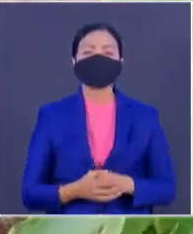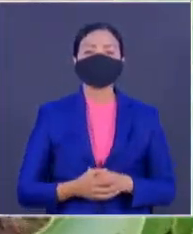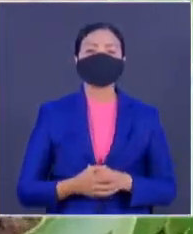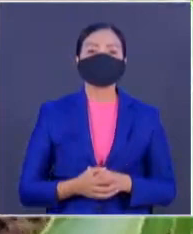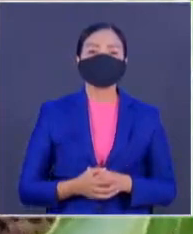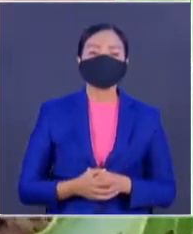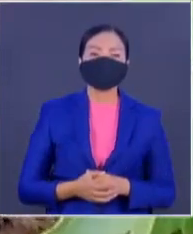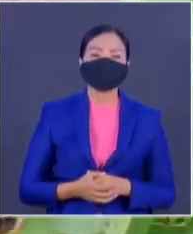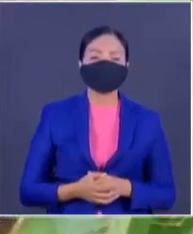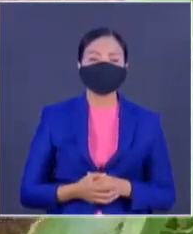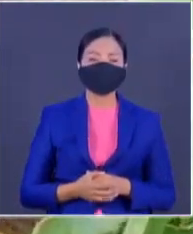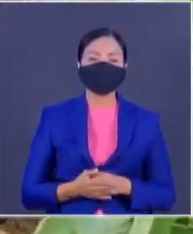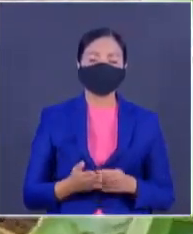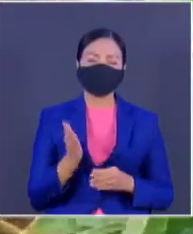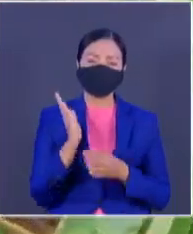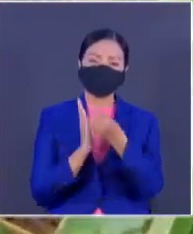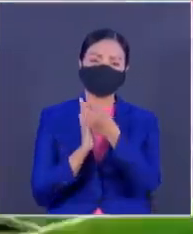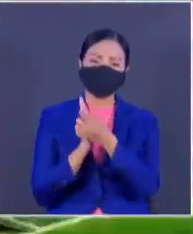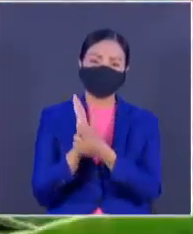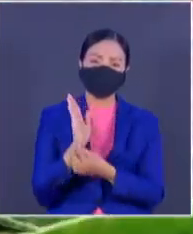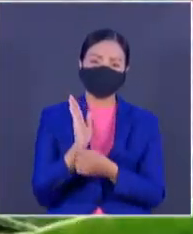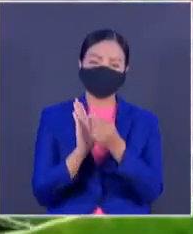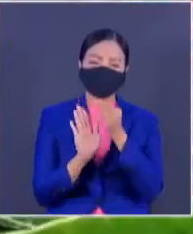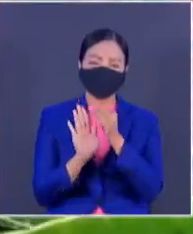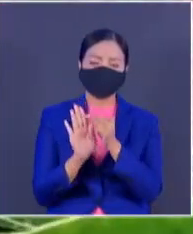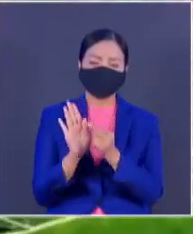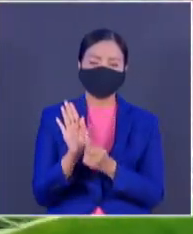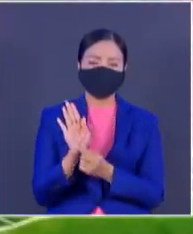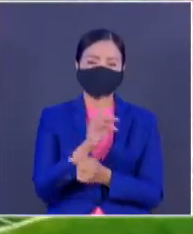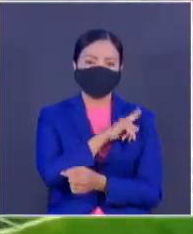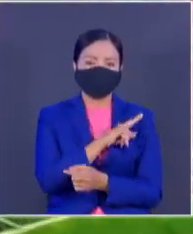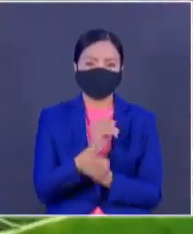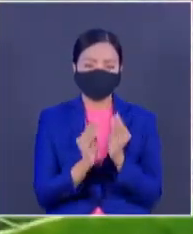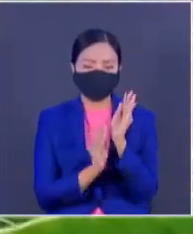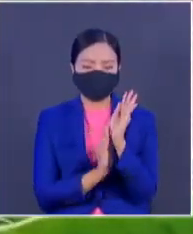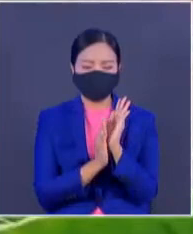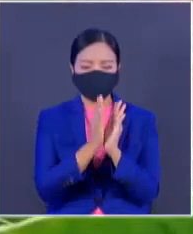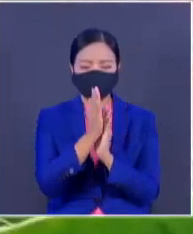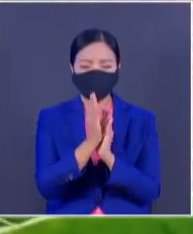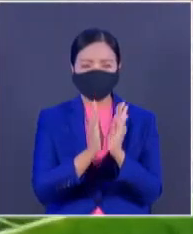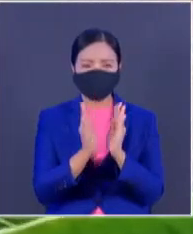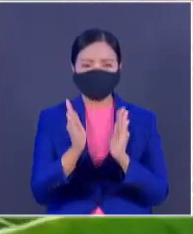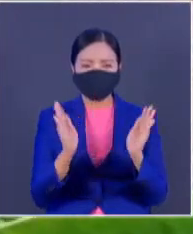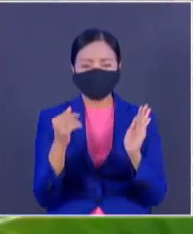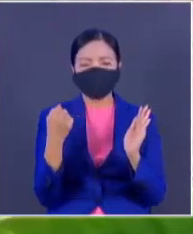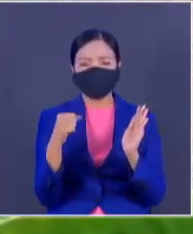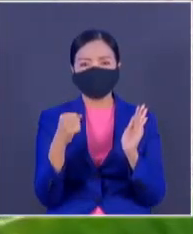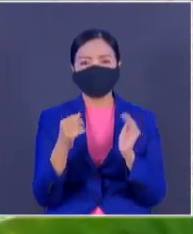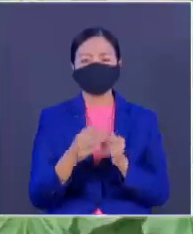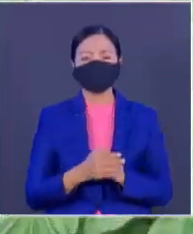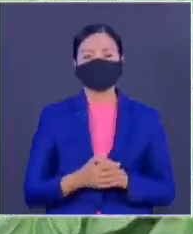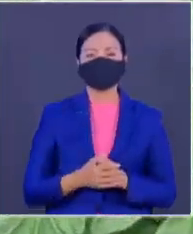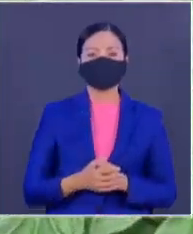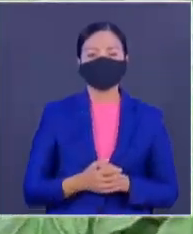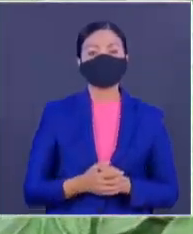ไหมครับว่ามันจะเป็นสีขาวแซมขึ้นมาแบบนี้ครับก็บอกว่าในกอนั้นมี10ต้นมันแซมขึ้นมาแบบนี้เนี่ยแล้วพอไปดูลัก